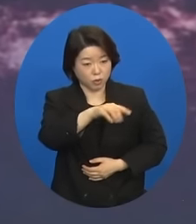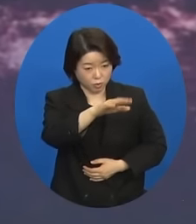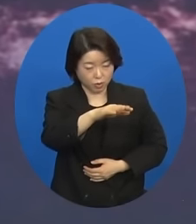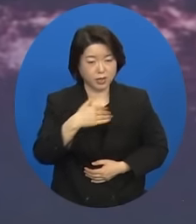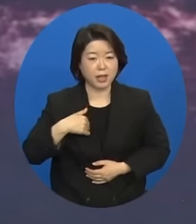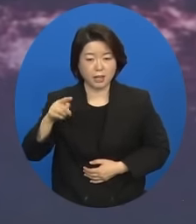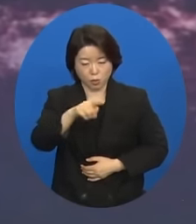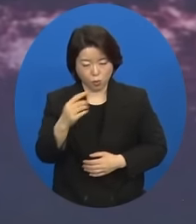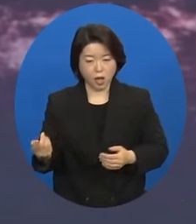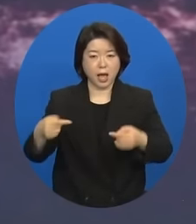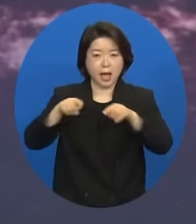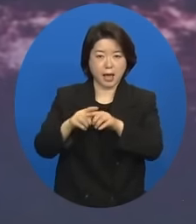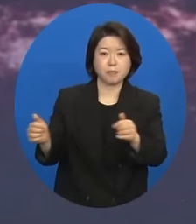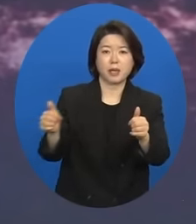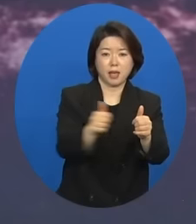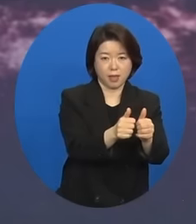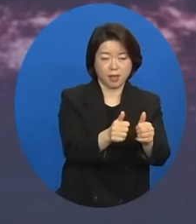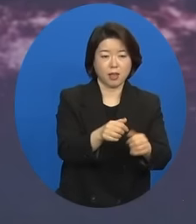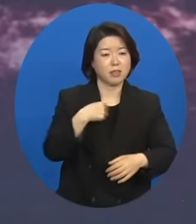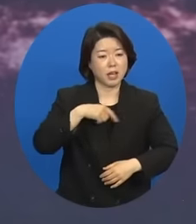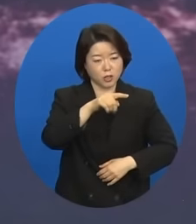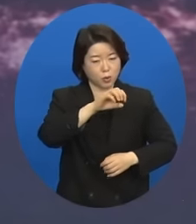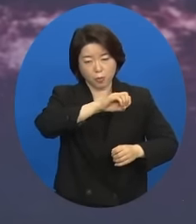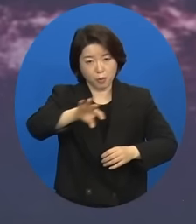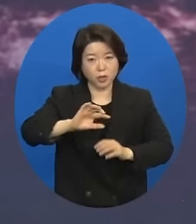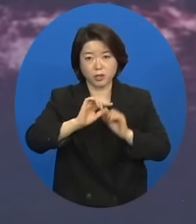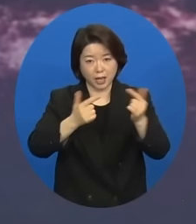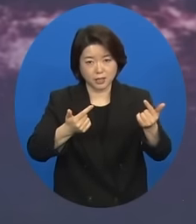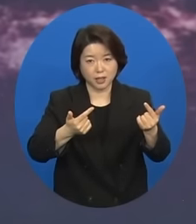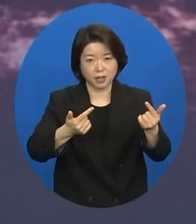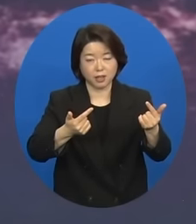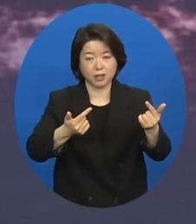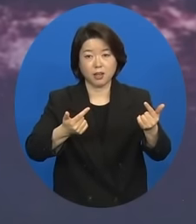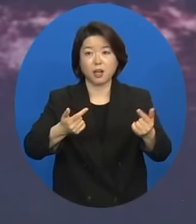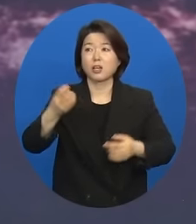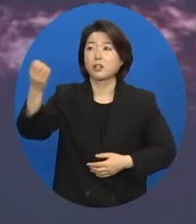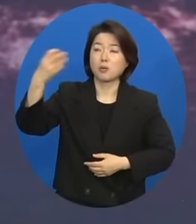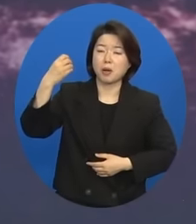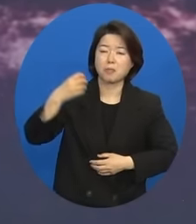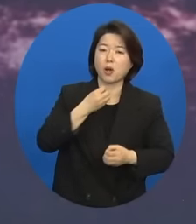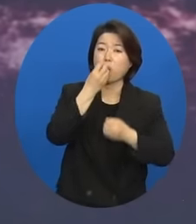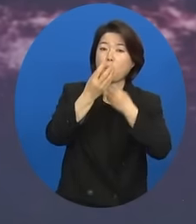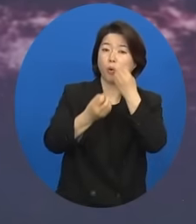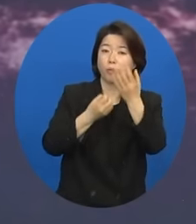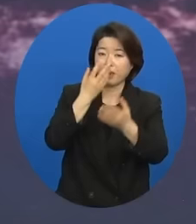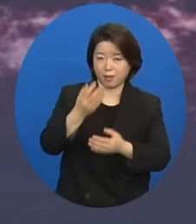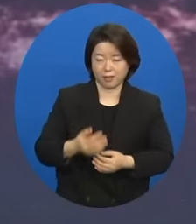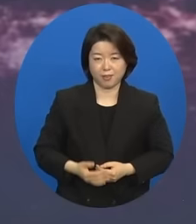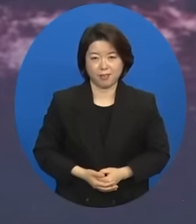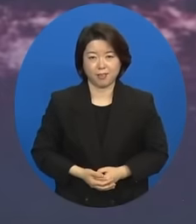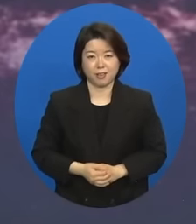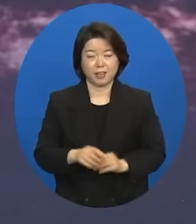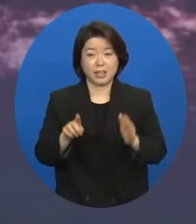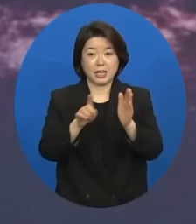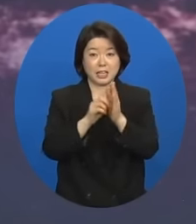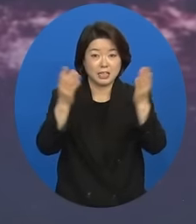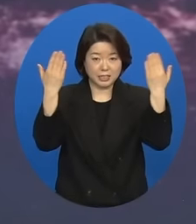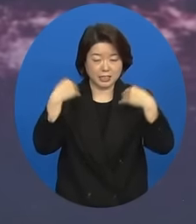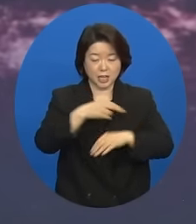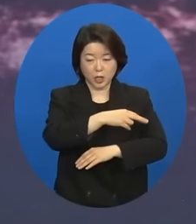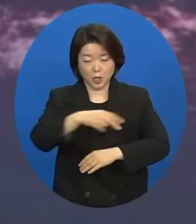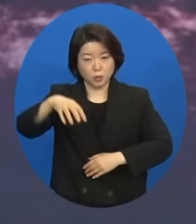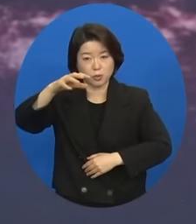함께한다 내가 너를 버린 것이 아니야 그래서 이제 그분이 그런 고백을 하는데요 신학교 이제 인도네시 서